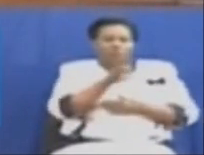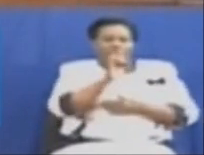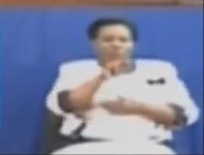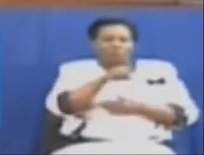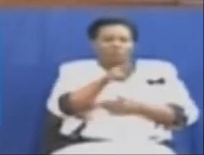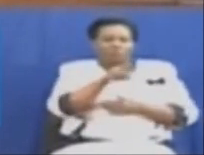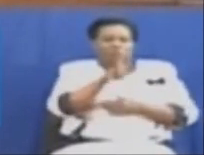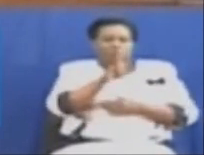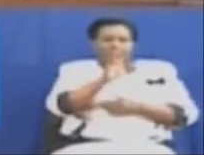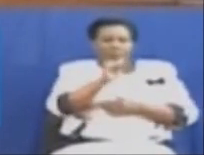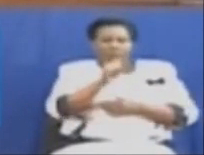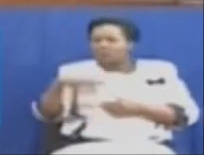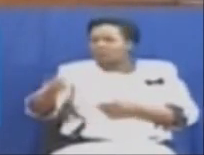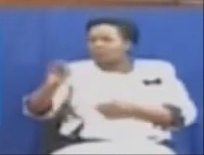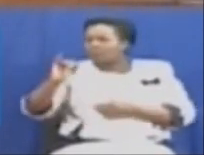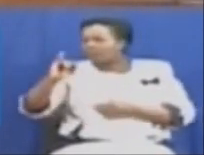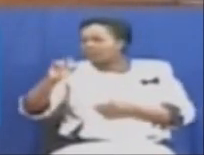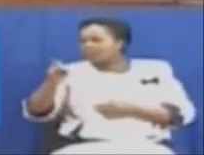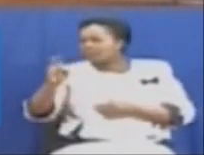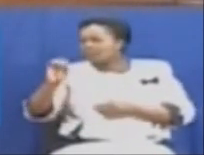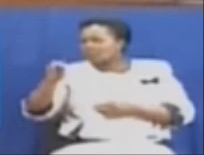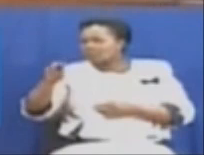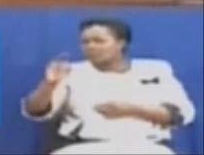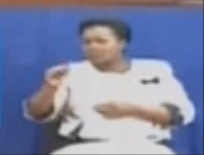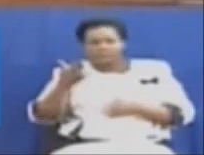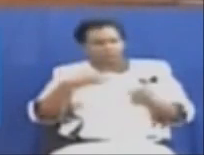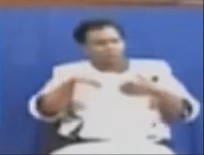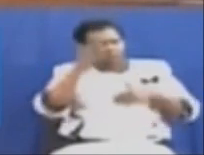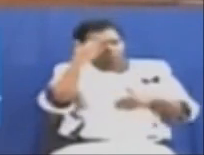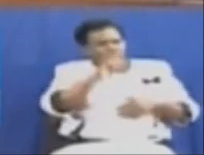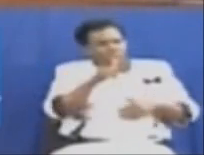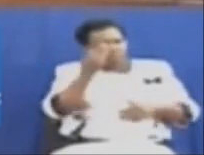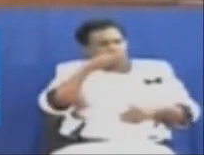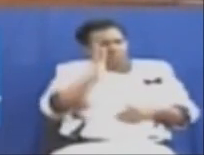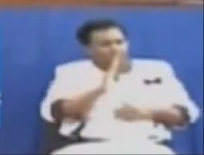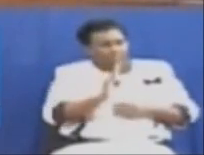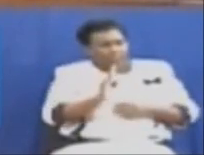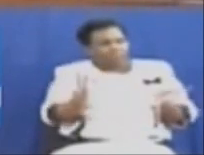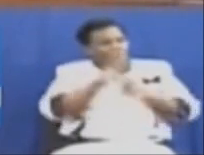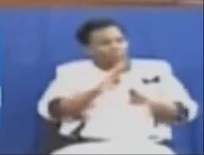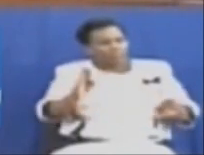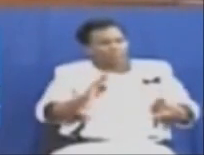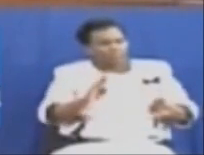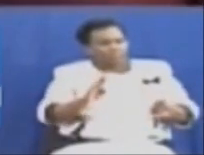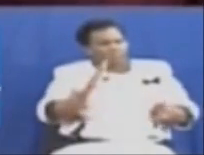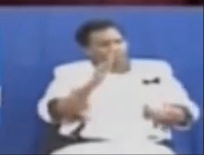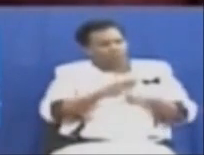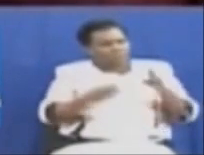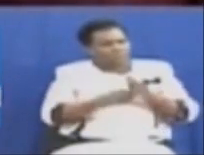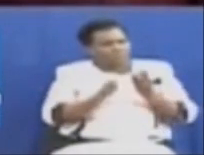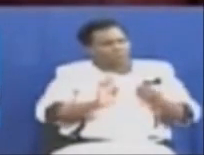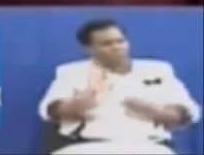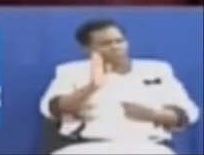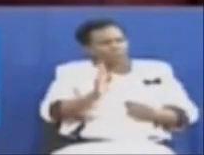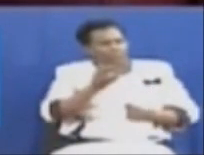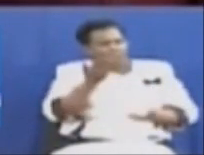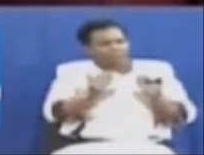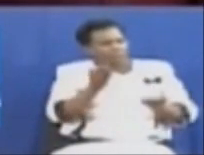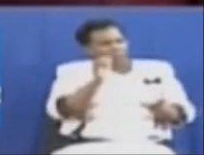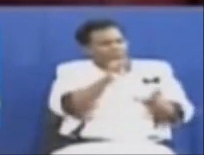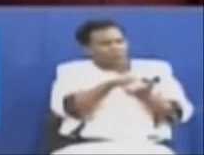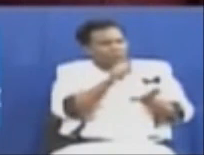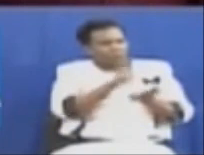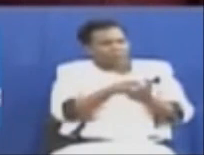la nyongeza. Kini Mheshimiwa Naibu Spika, uniruhusu niseme jambo moja dogo ambalo siku zote nimekuwa nikitafakari